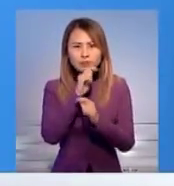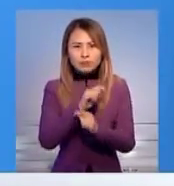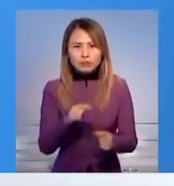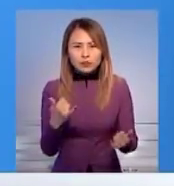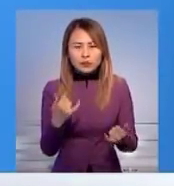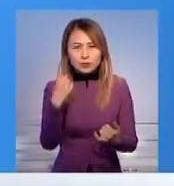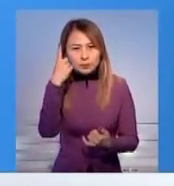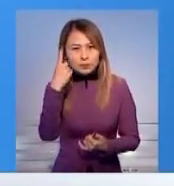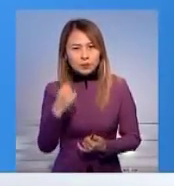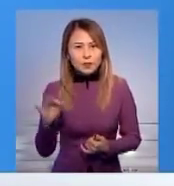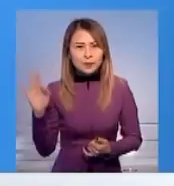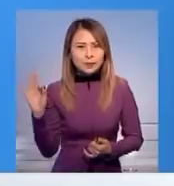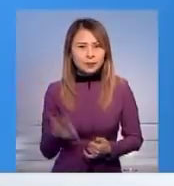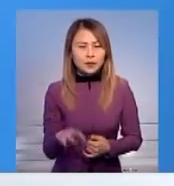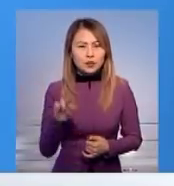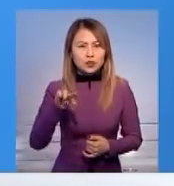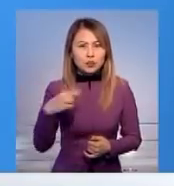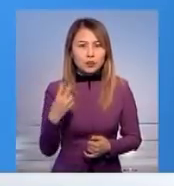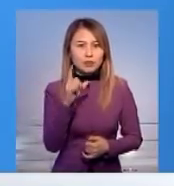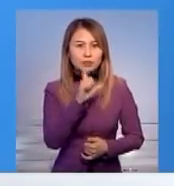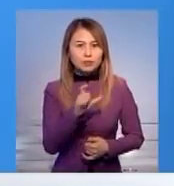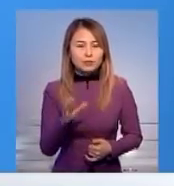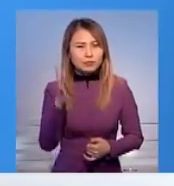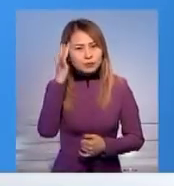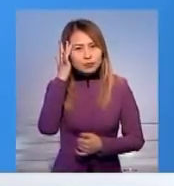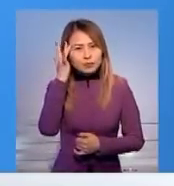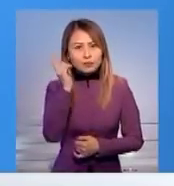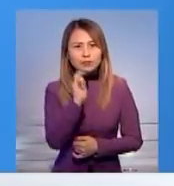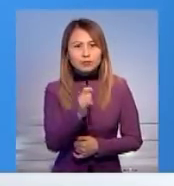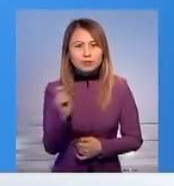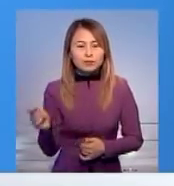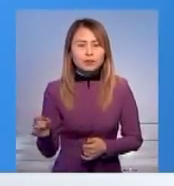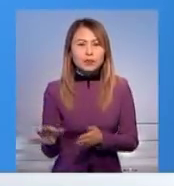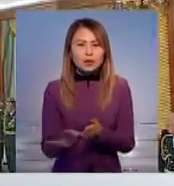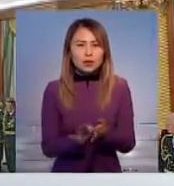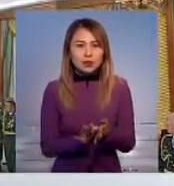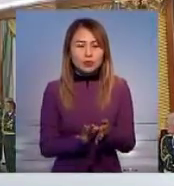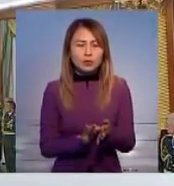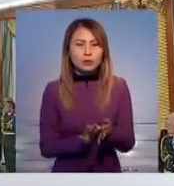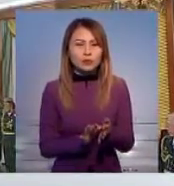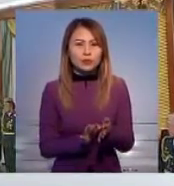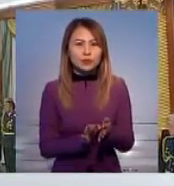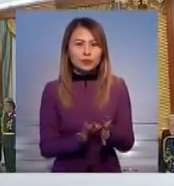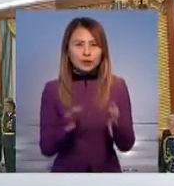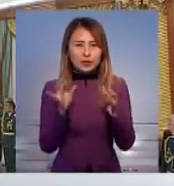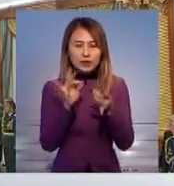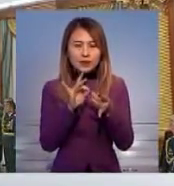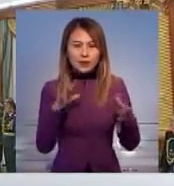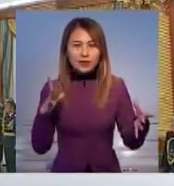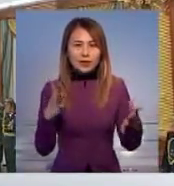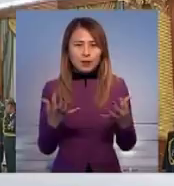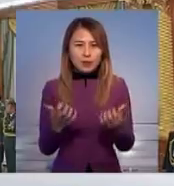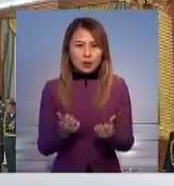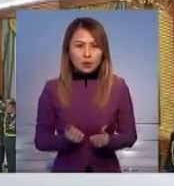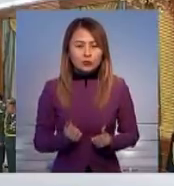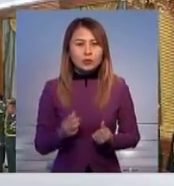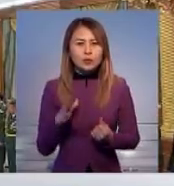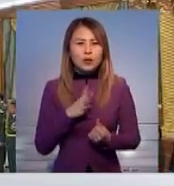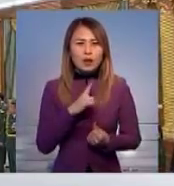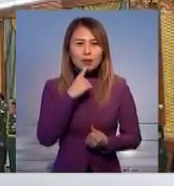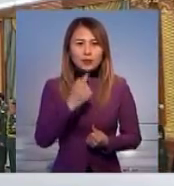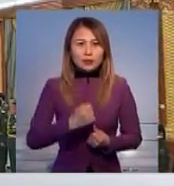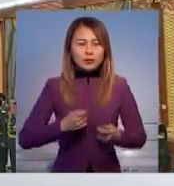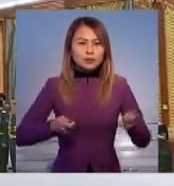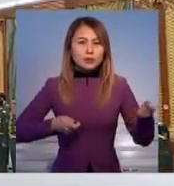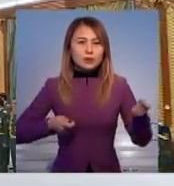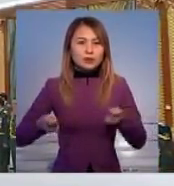бір күннің ішінде 22 атақ берейін деп отырмын. Бір күннің ішінде. Тәуелсіздік алған кезде елдің әскерін